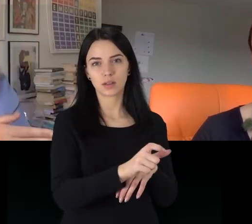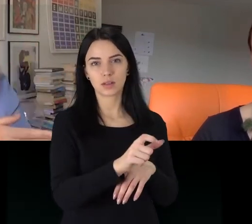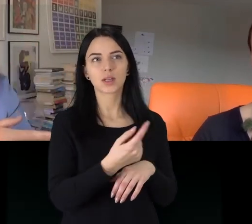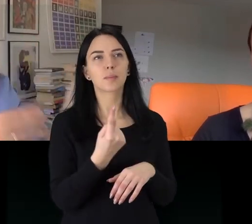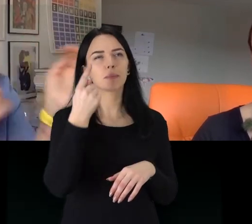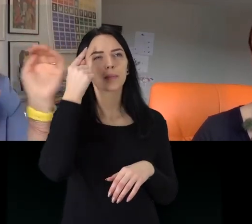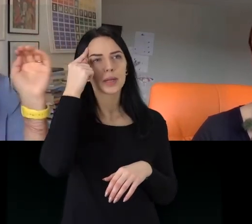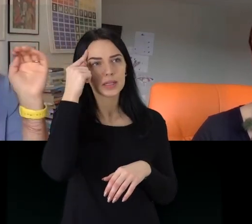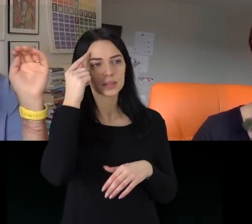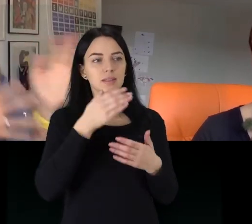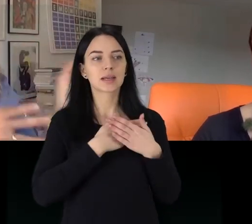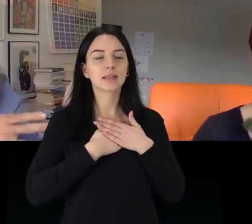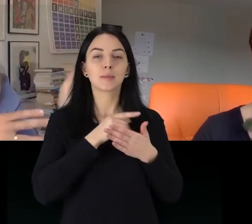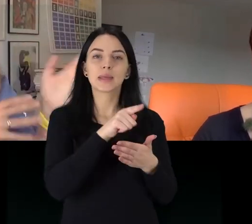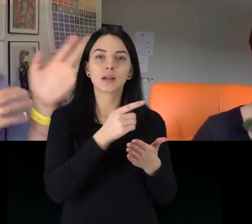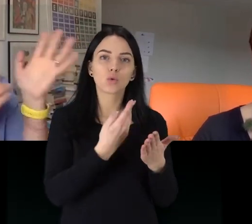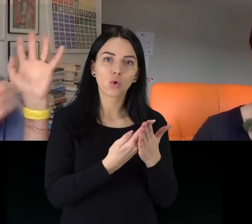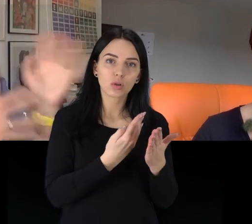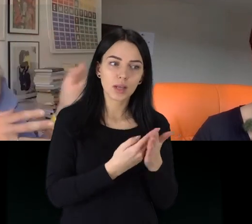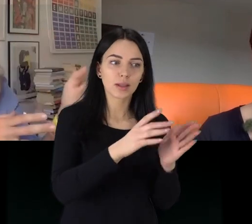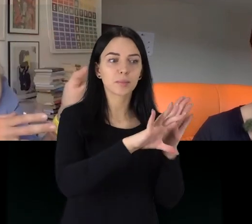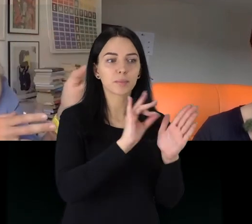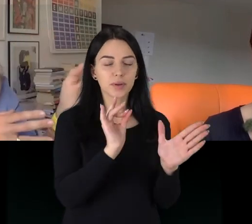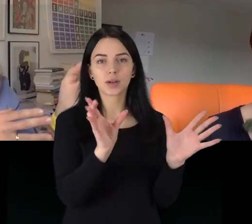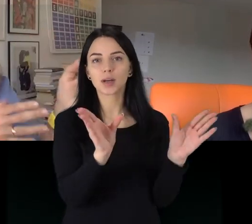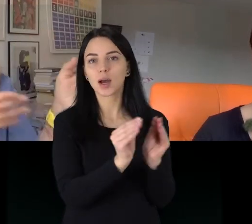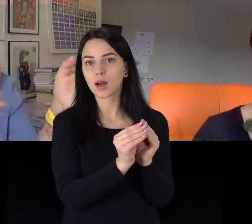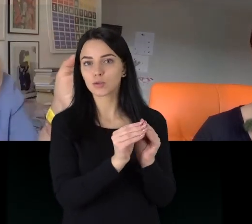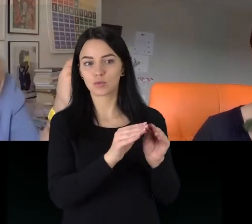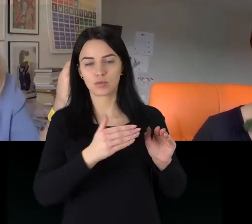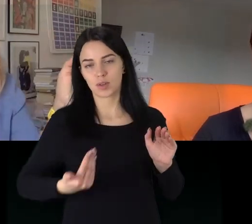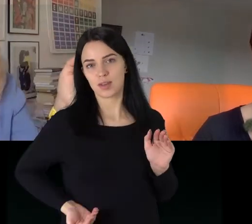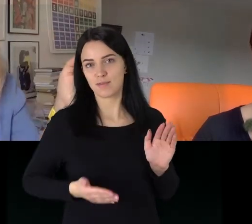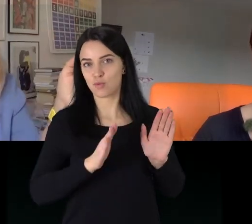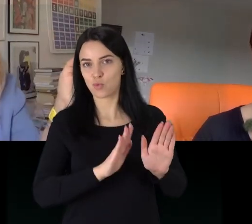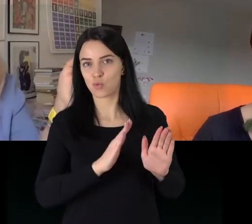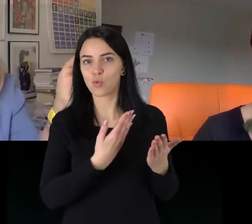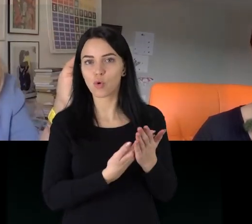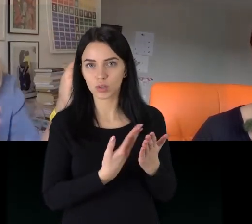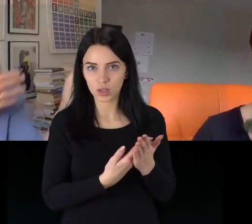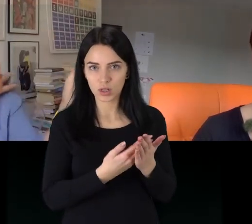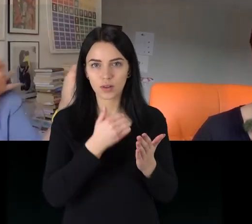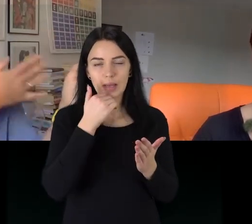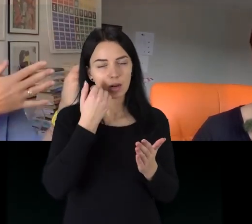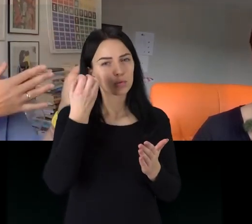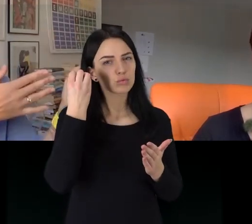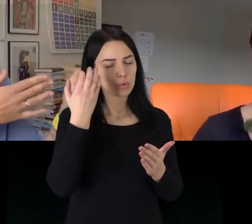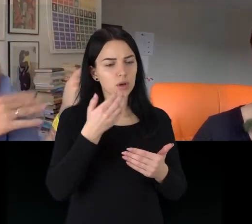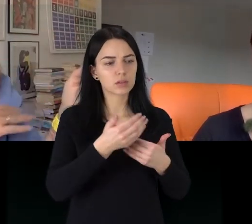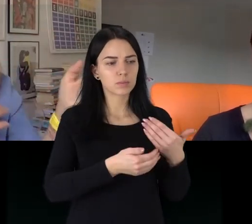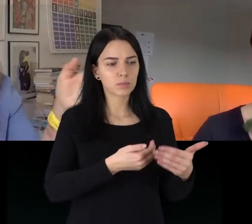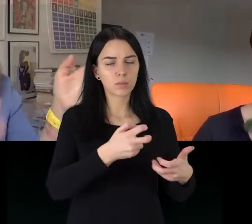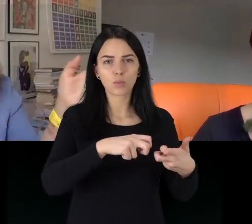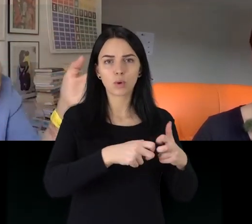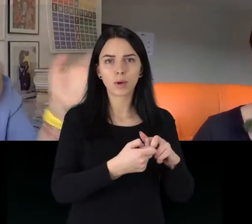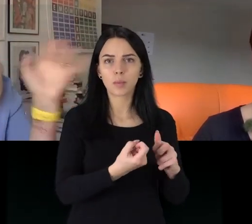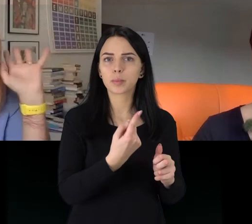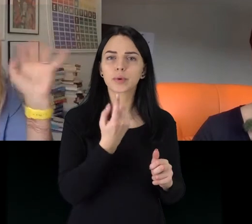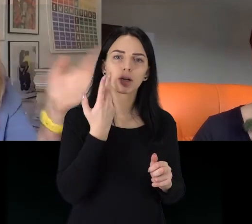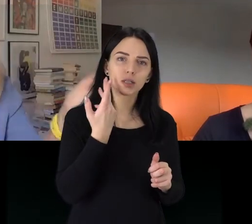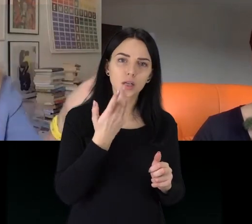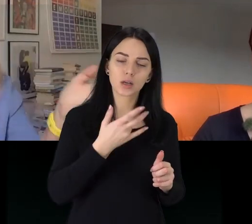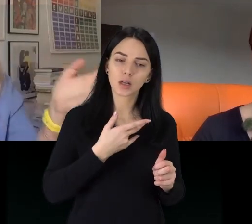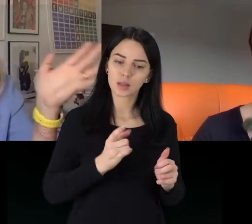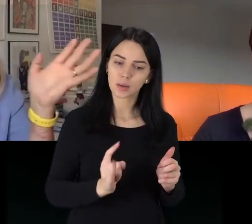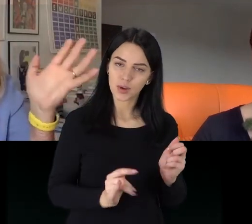jį ar ją mylim, už ką pasirinkom, kodėl su ją esam, tada suvokiam, kaip ištiko bėda, ar iš vaikystės atėjo tie visi